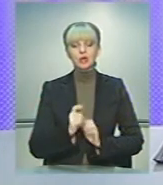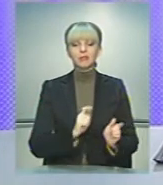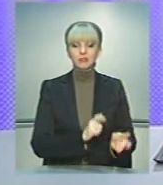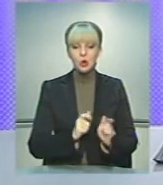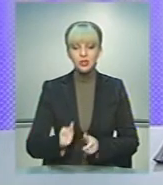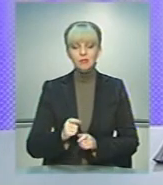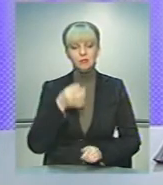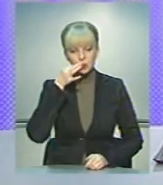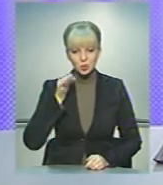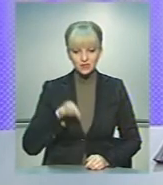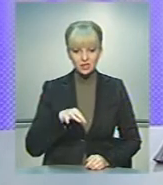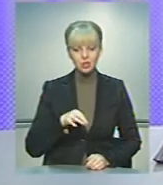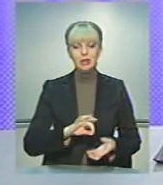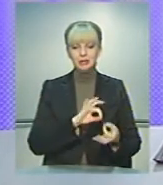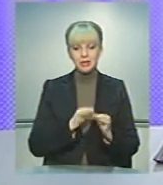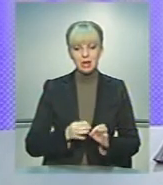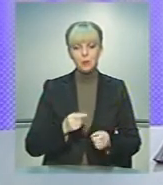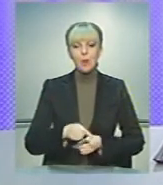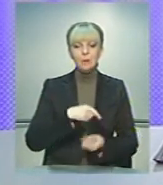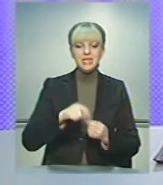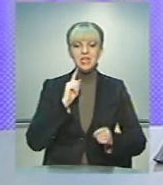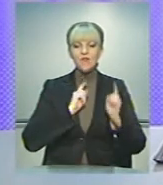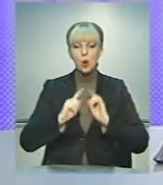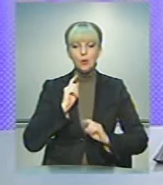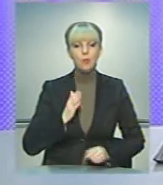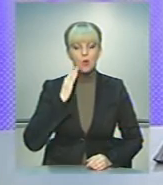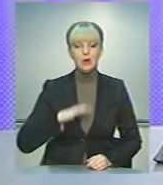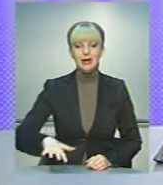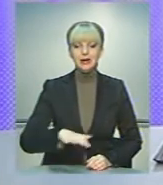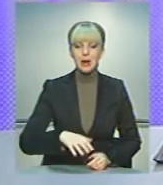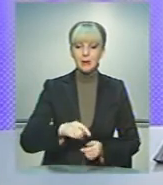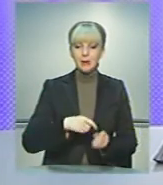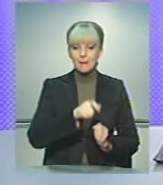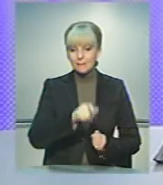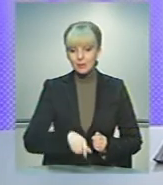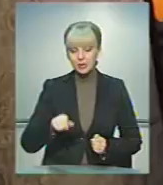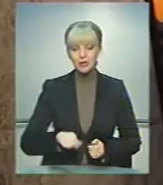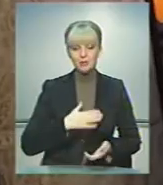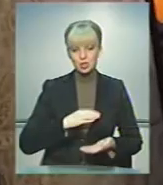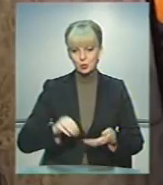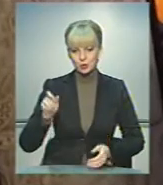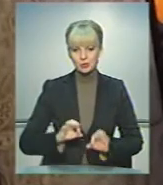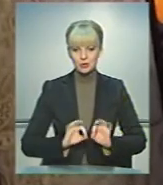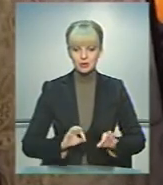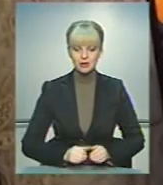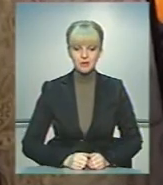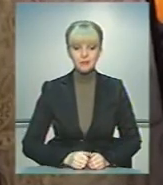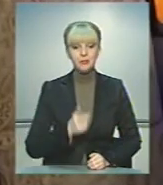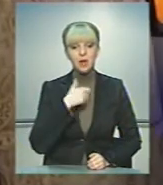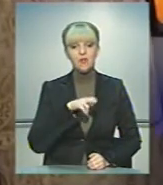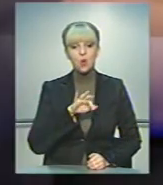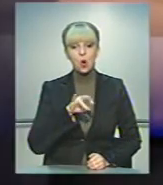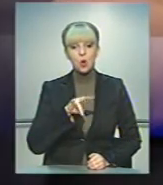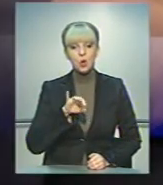зголосились досвідчені. Детальніше про бізнес-форум «Буковина. Край підприємців» Марина Буличева. Пан Володимир